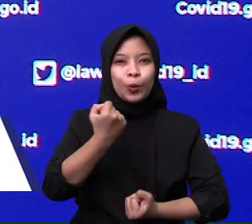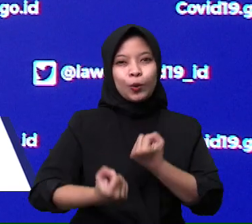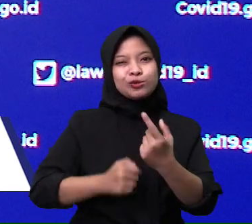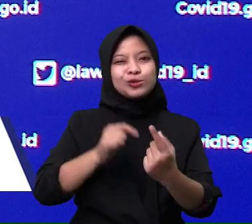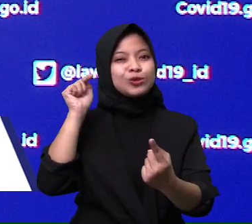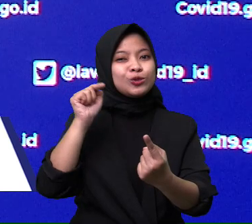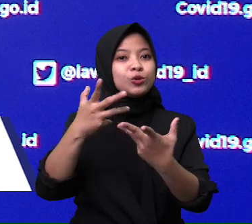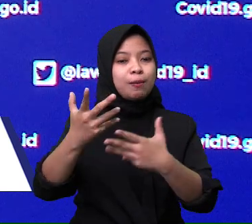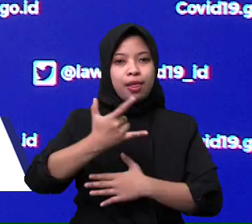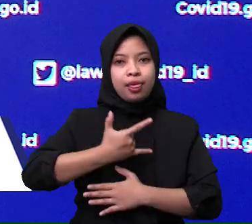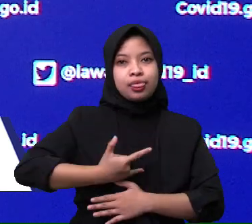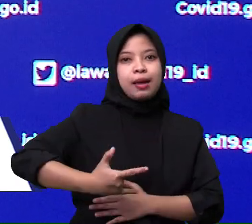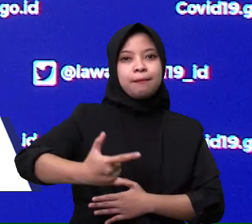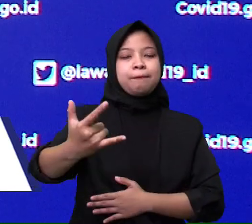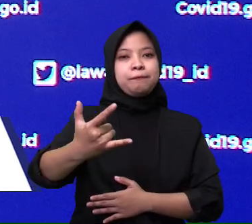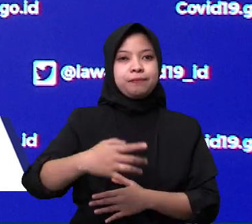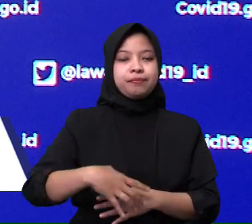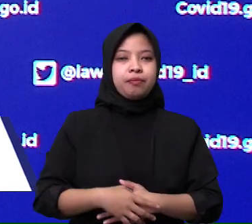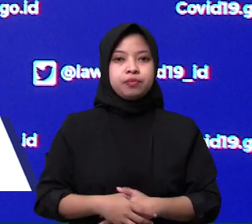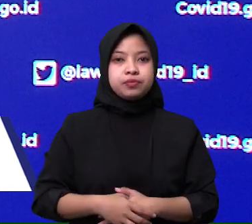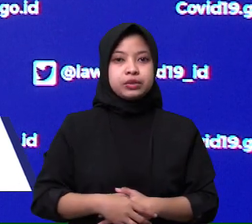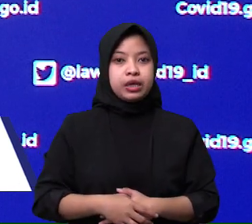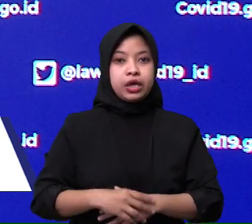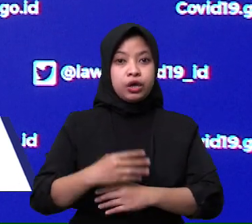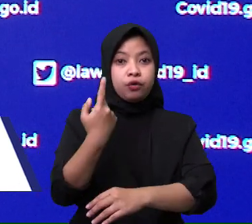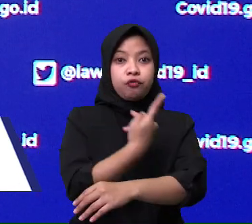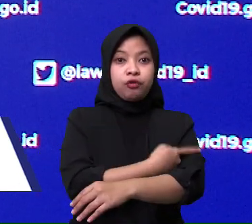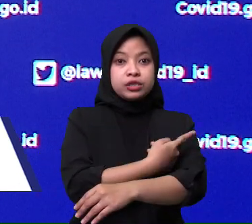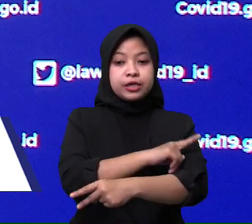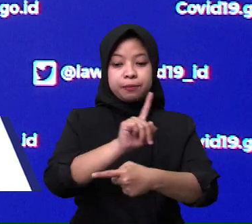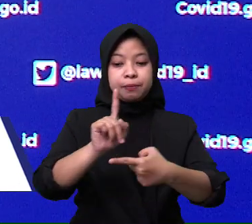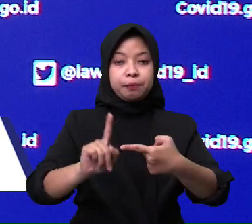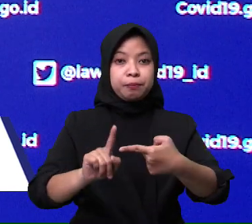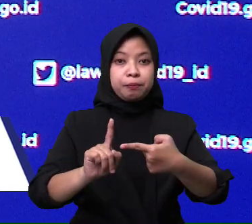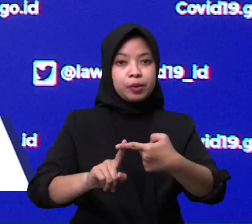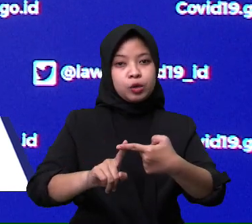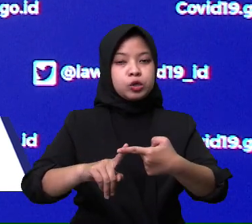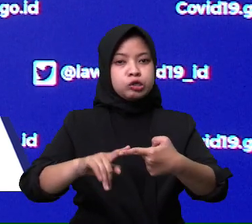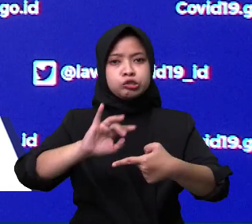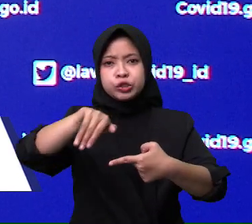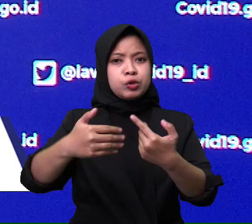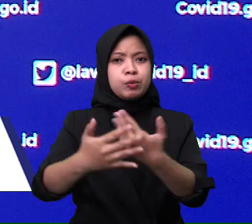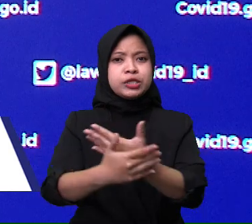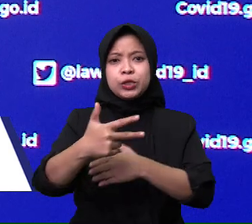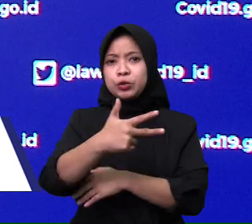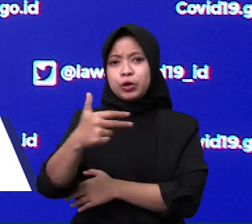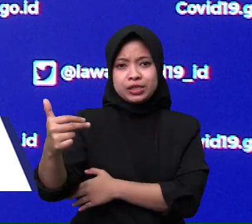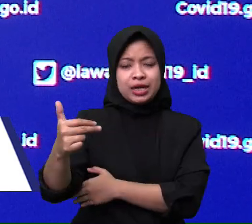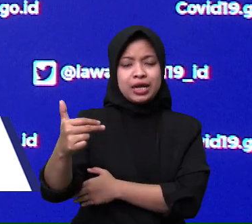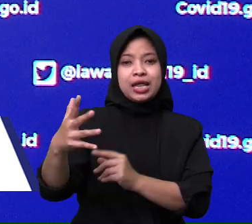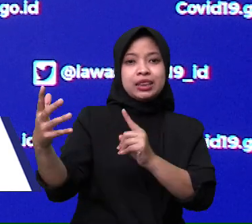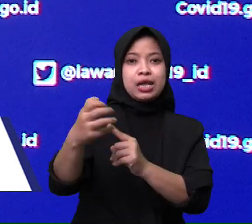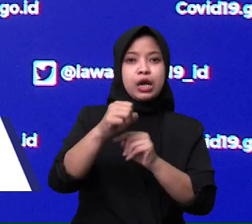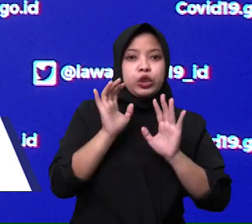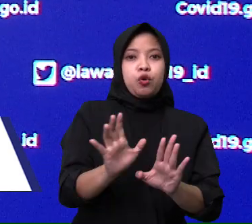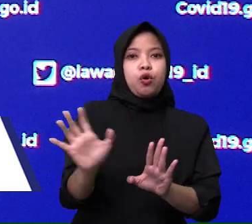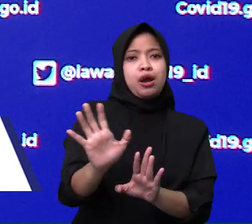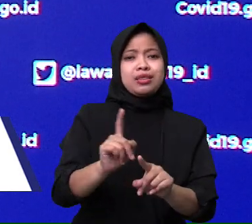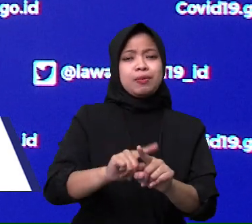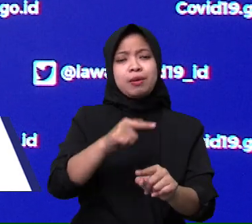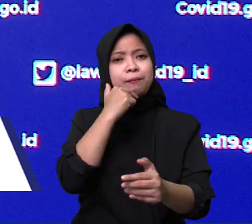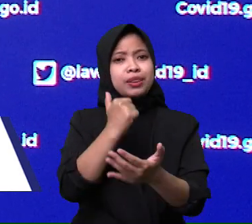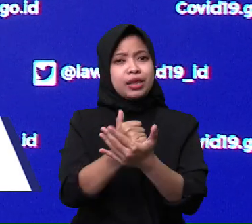dapat bertahan selama mungkin. Vaksinasi, terutama pada seluruh penduduk di Indonesia, tidak hanya target saja, penting